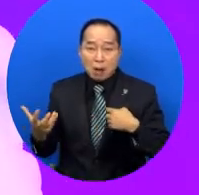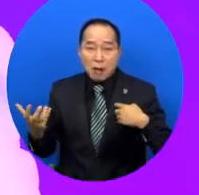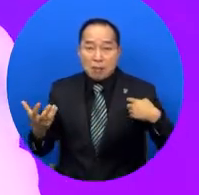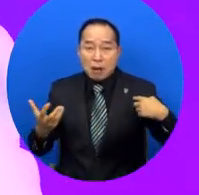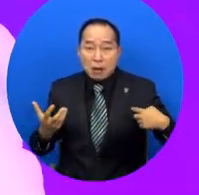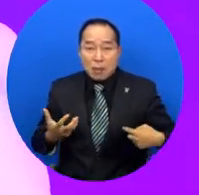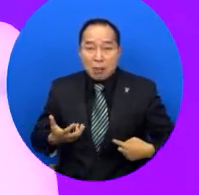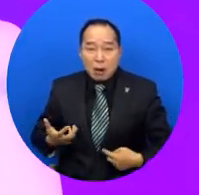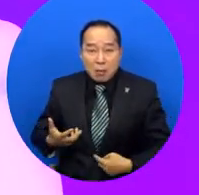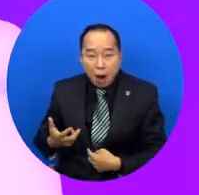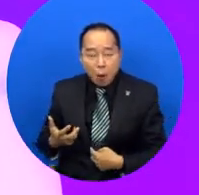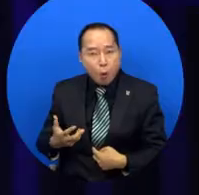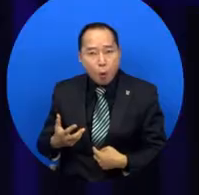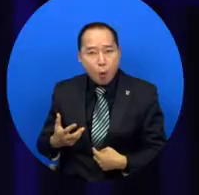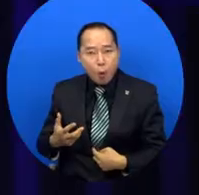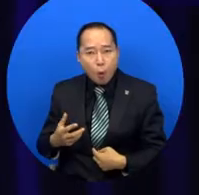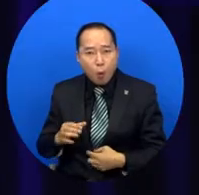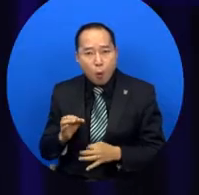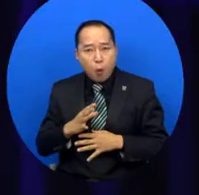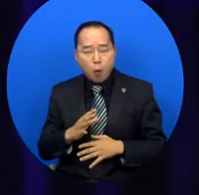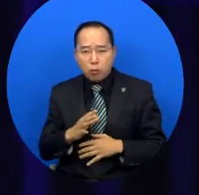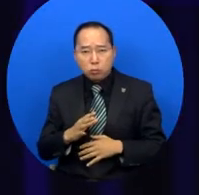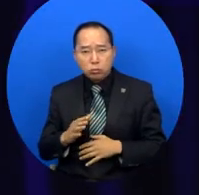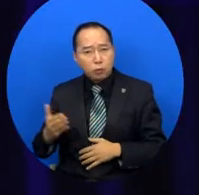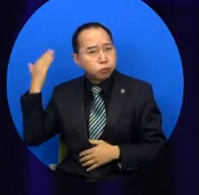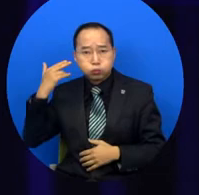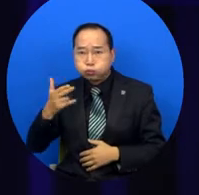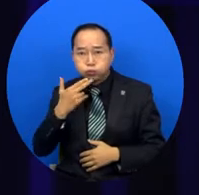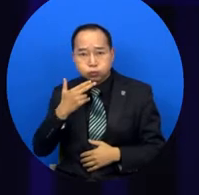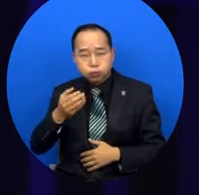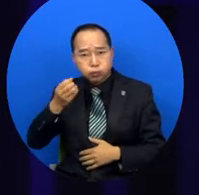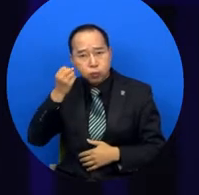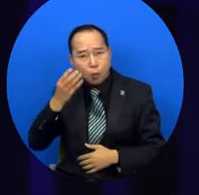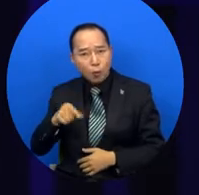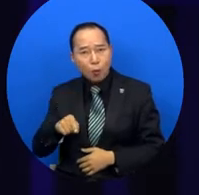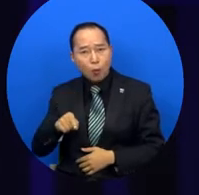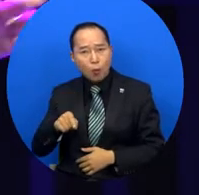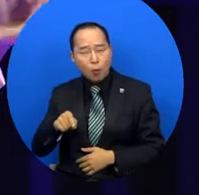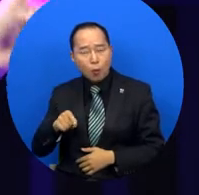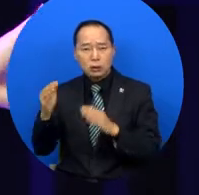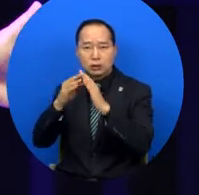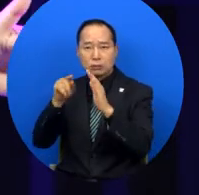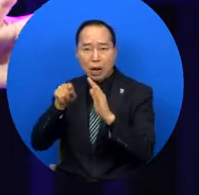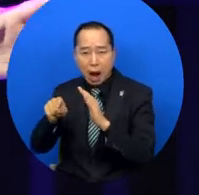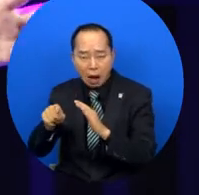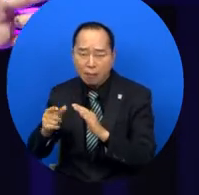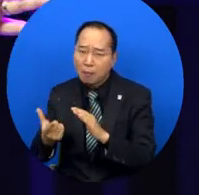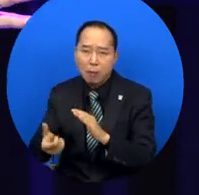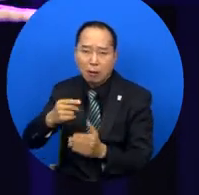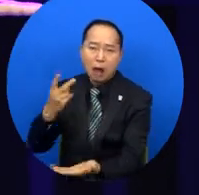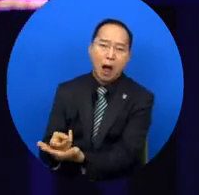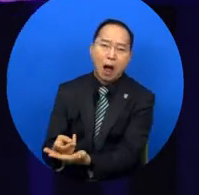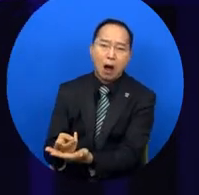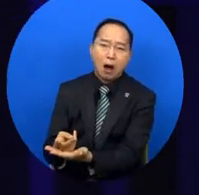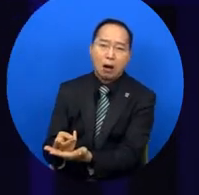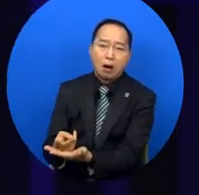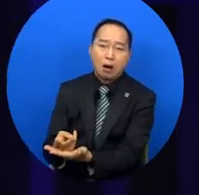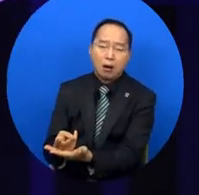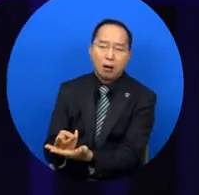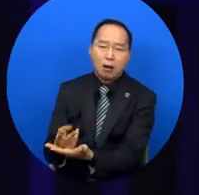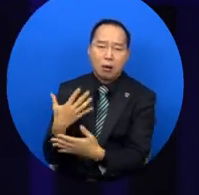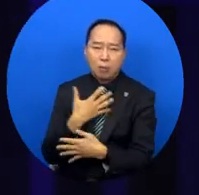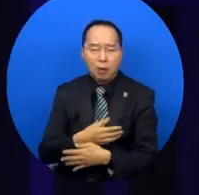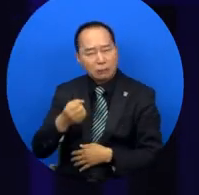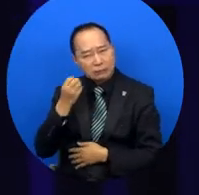온몸으로 아픈 게 퍼졌어요. 그래서 나도 조금 놀랐어요. 이런 일이 잘 없는데 그래서 거의 집에를 기어 들어갔습니다. 그래도 좀